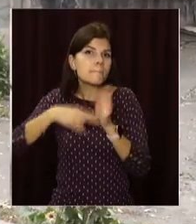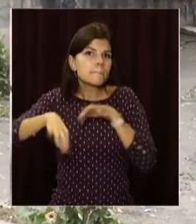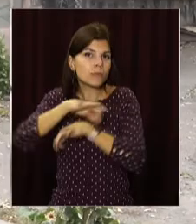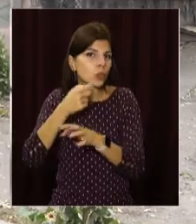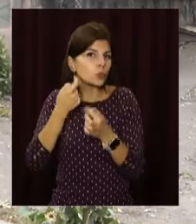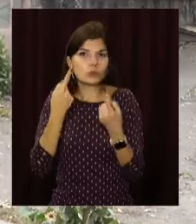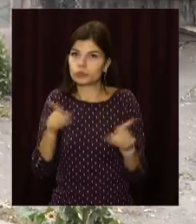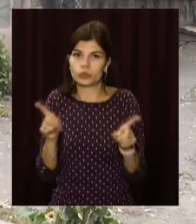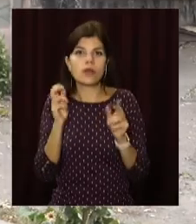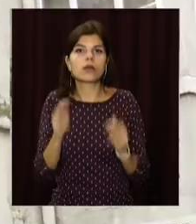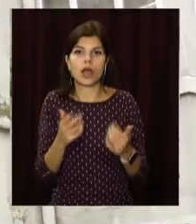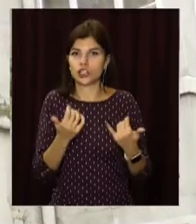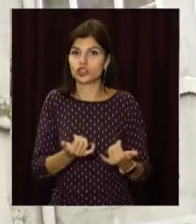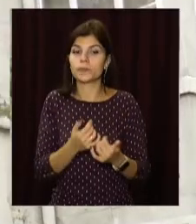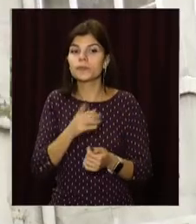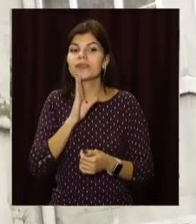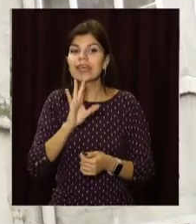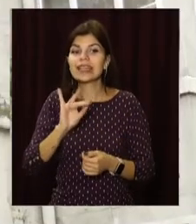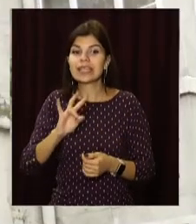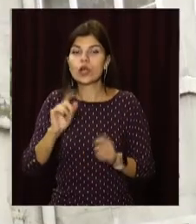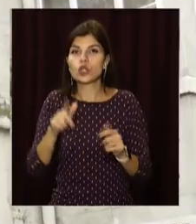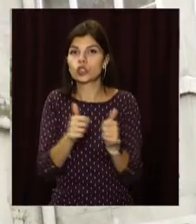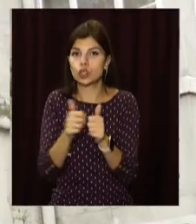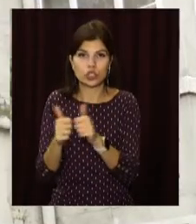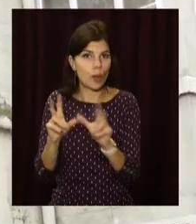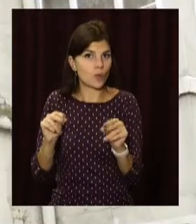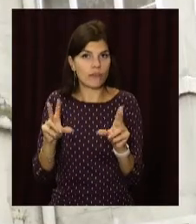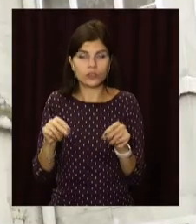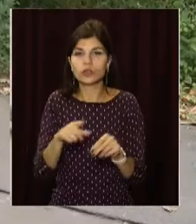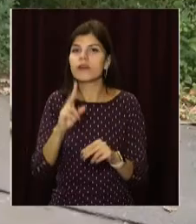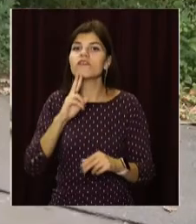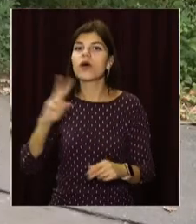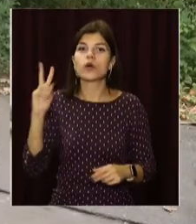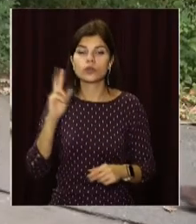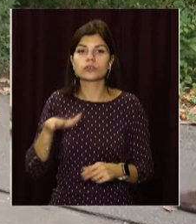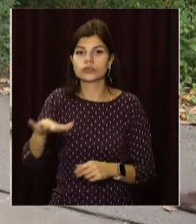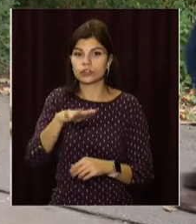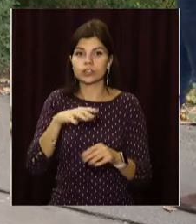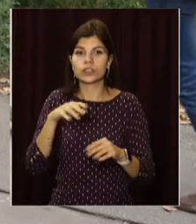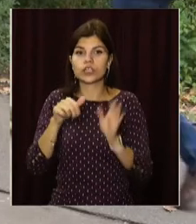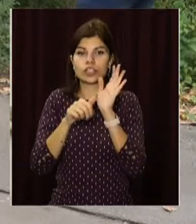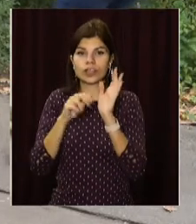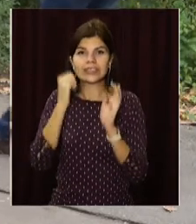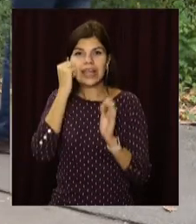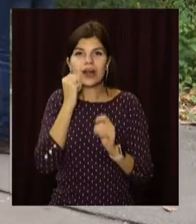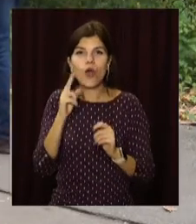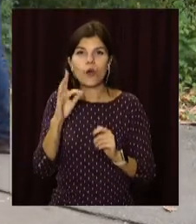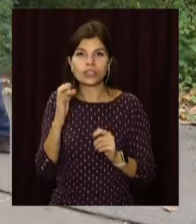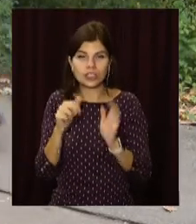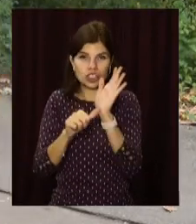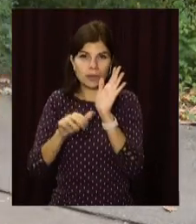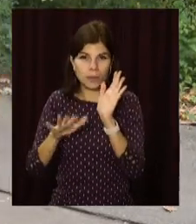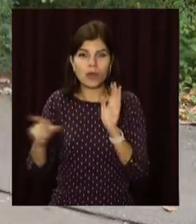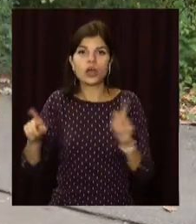із сусідами. 2 роки тому мешканці Старокозацької 65 створили ОСББ і відтоді самі турбуються про свій